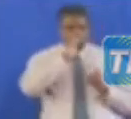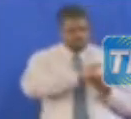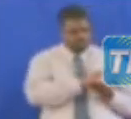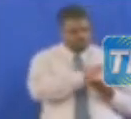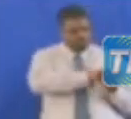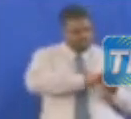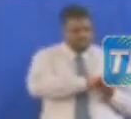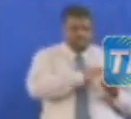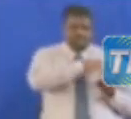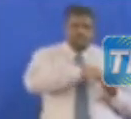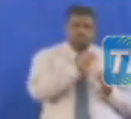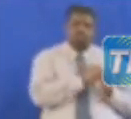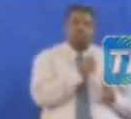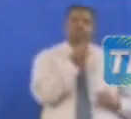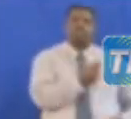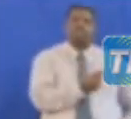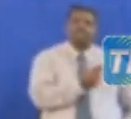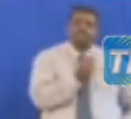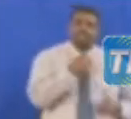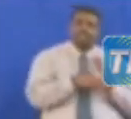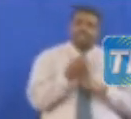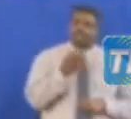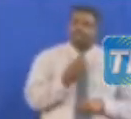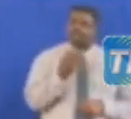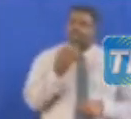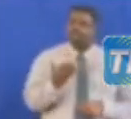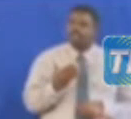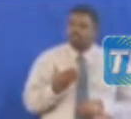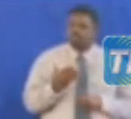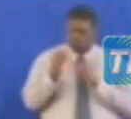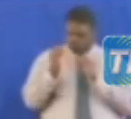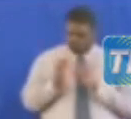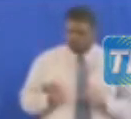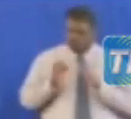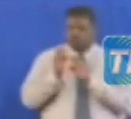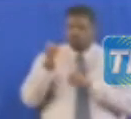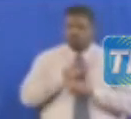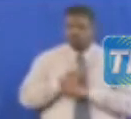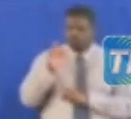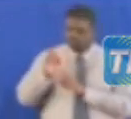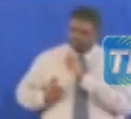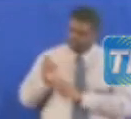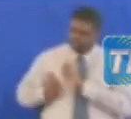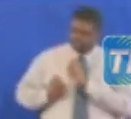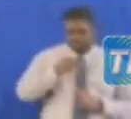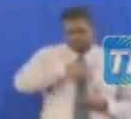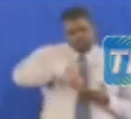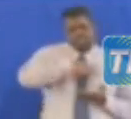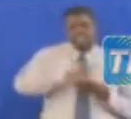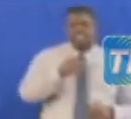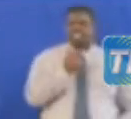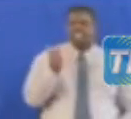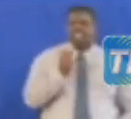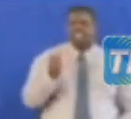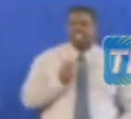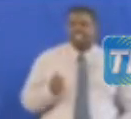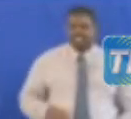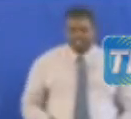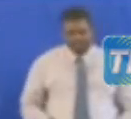miji 12 kati ya 45 kupitia mradi wa kuboresha miundombinu shindanishi katika miji Tanzania